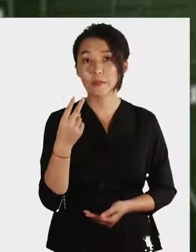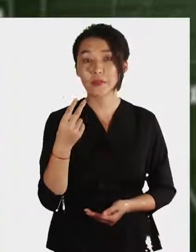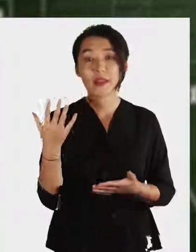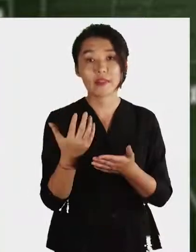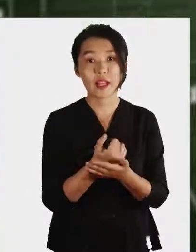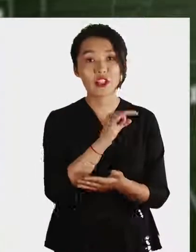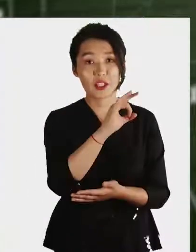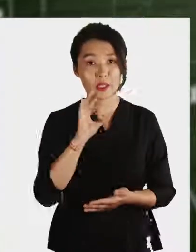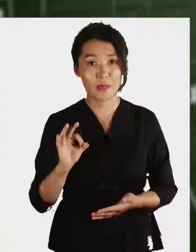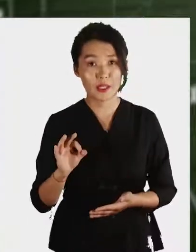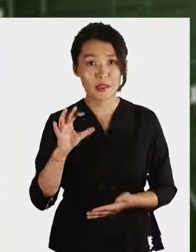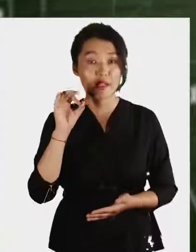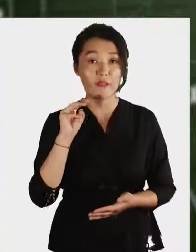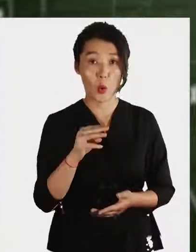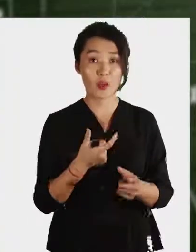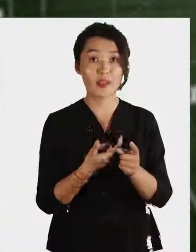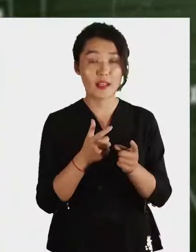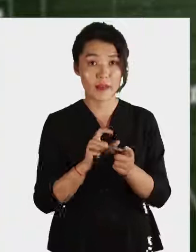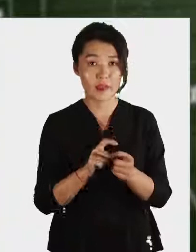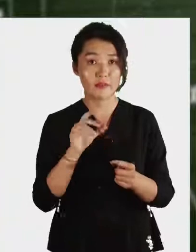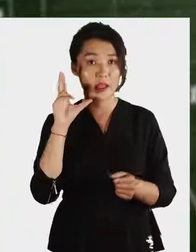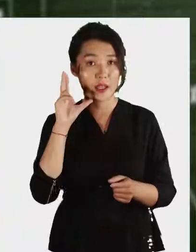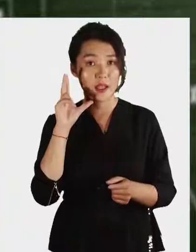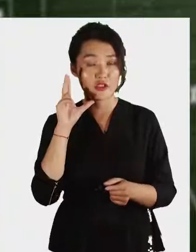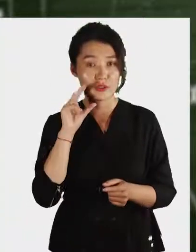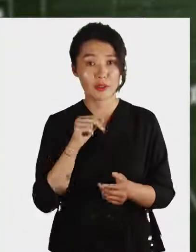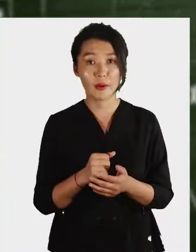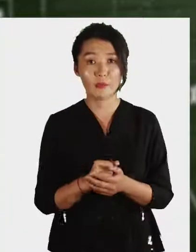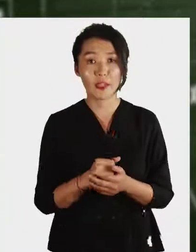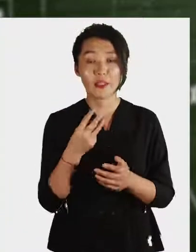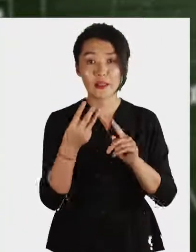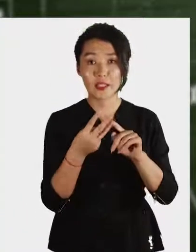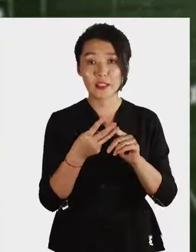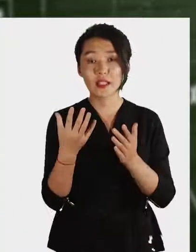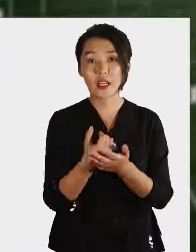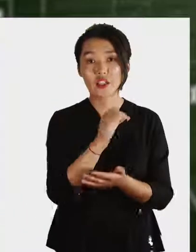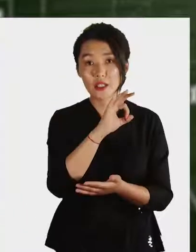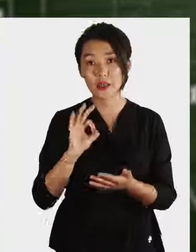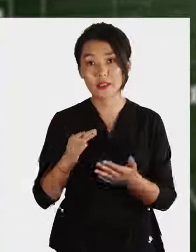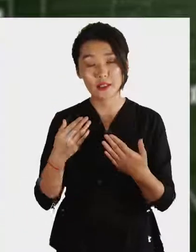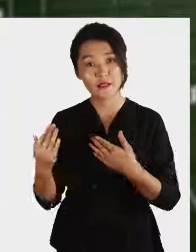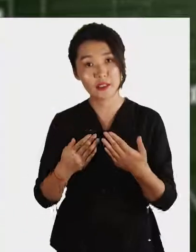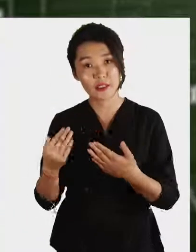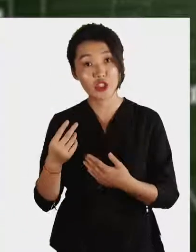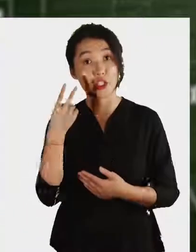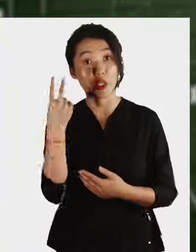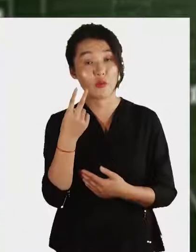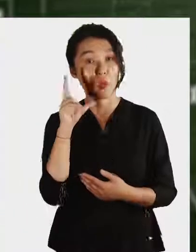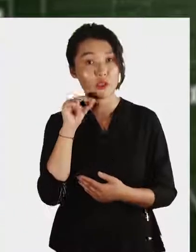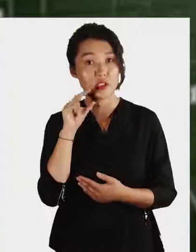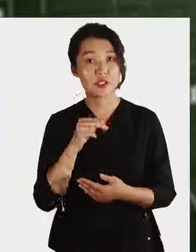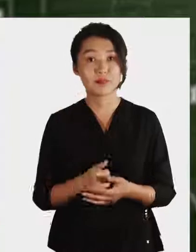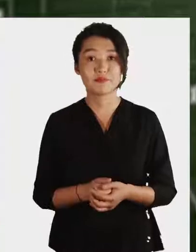процентам. Второй – нахождение процентов от данного числа. И третий – нахождение